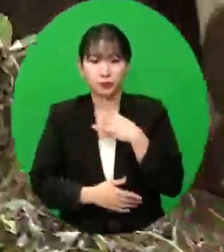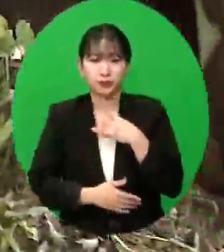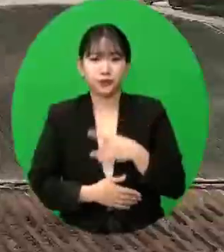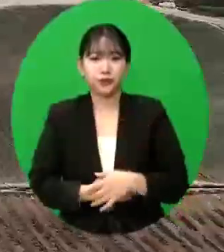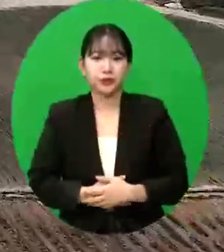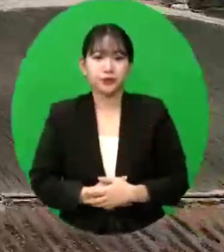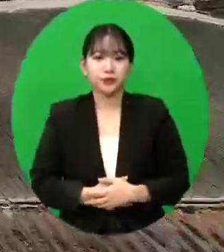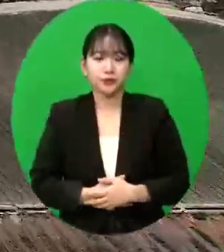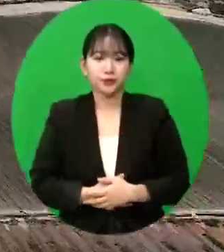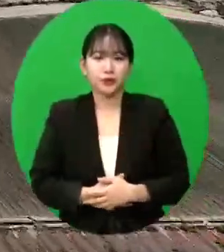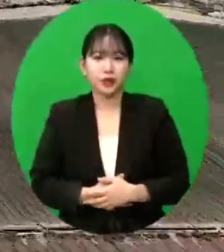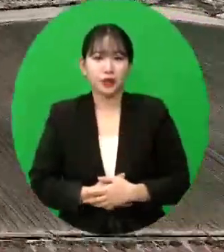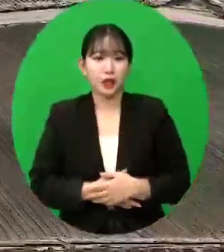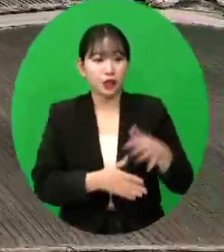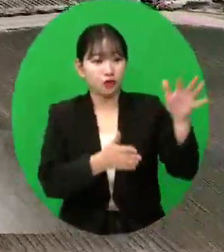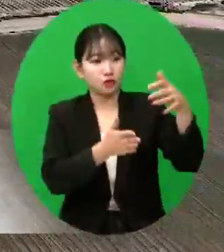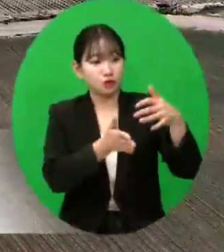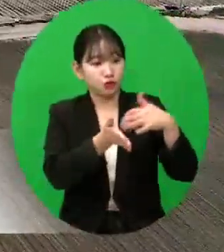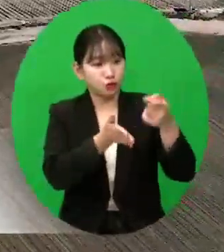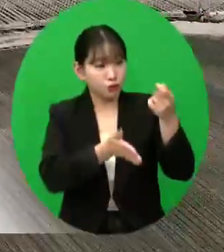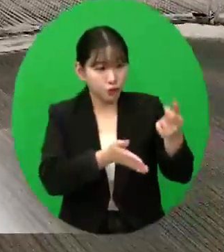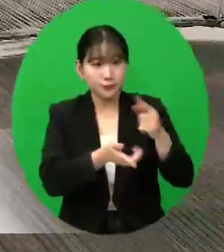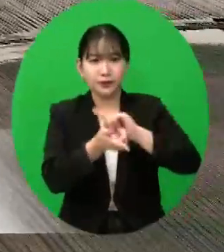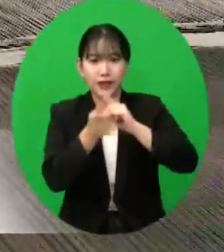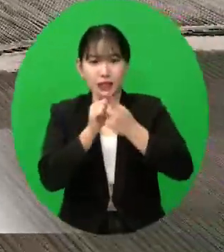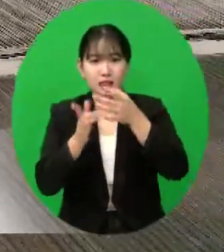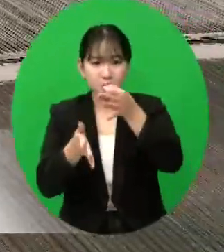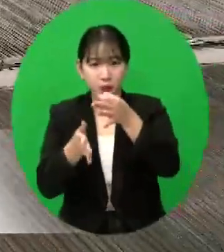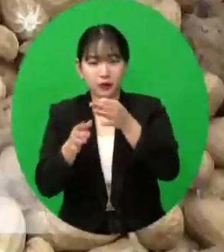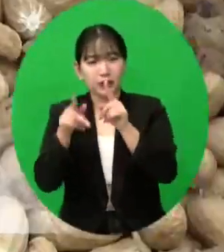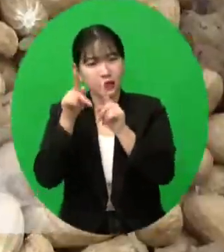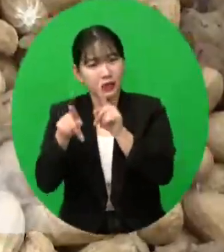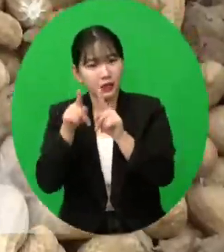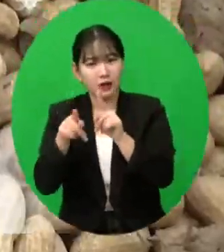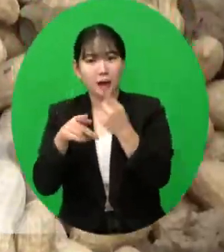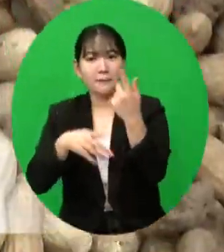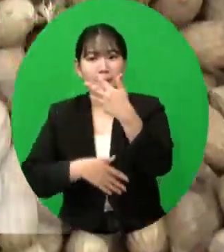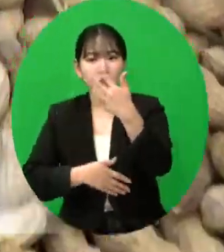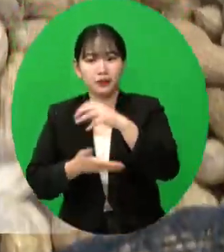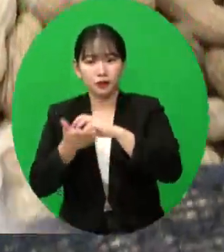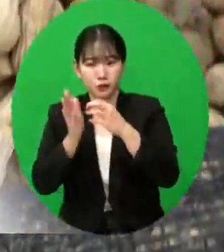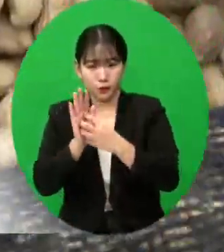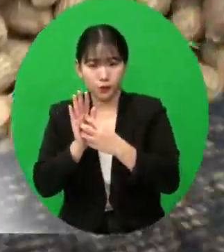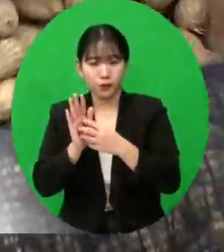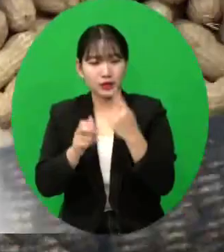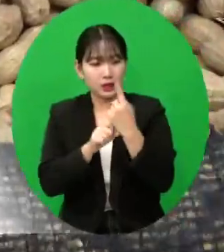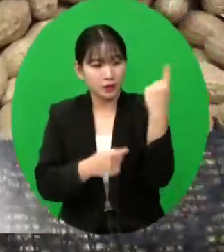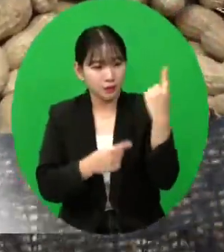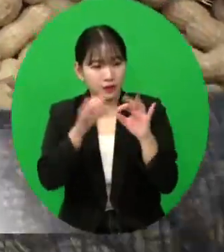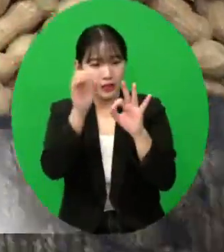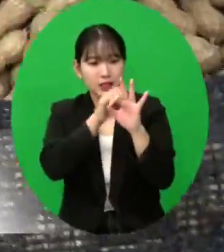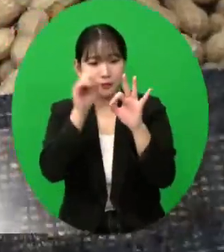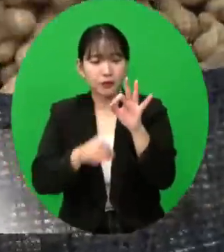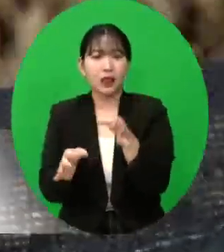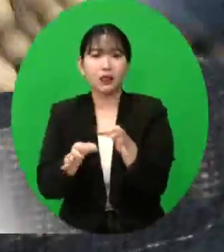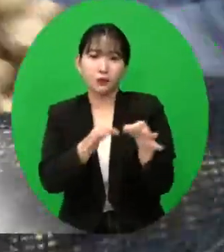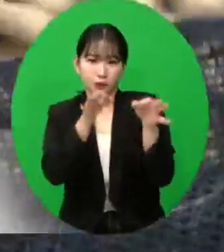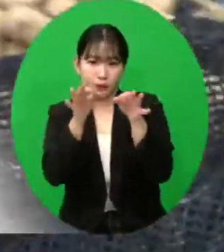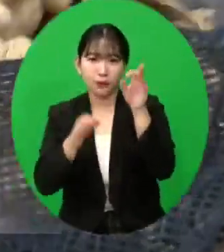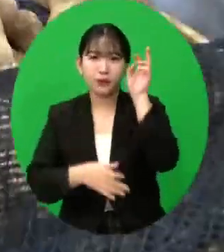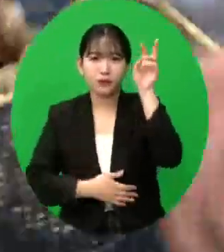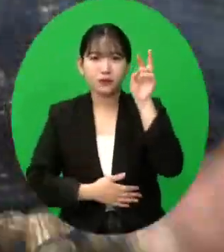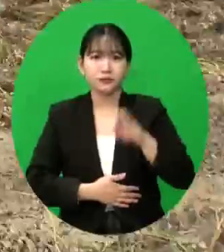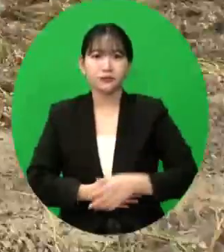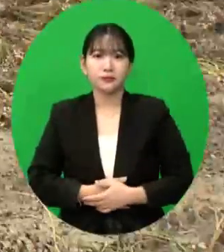전망입니다 수확량이 적은 대신 가격은 1kg에 8천원 선으로 지난해보다 10% 가량 뛸 것으로